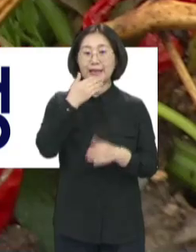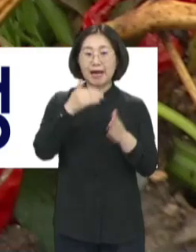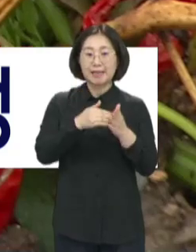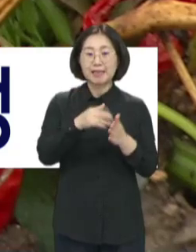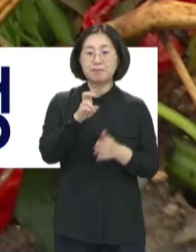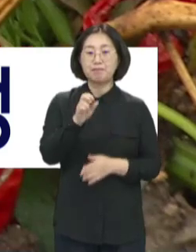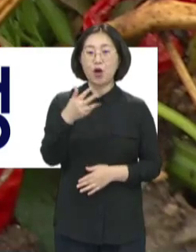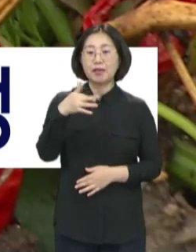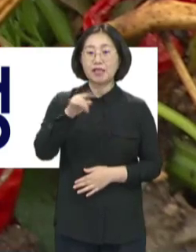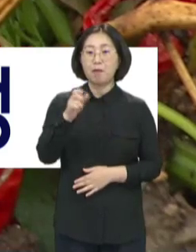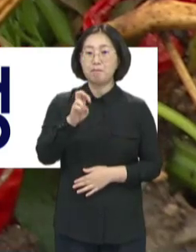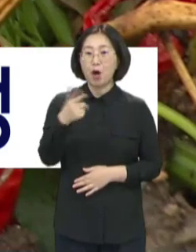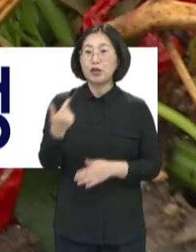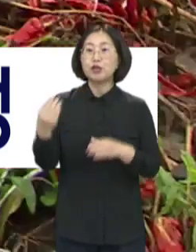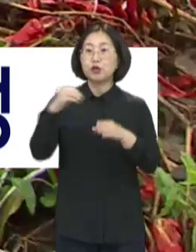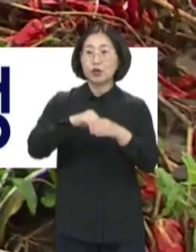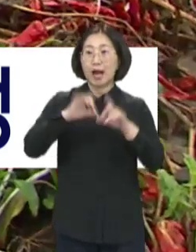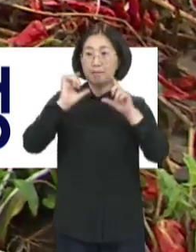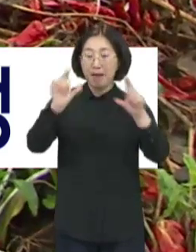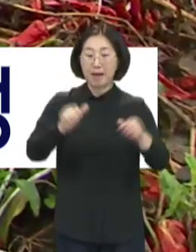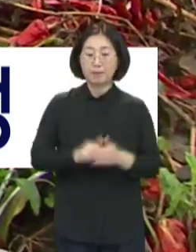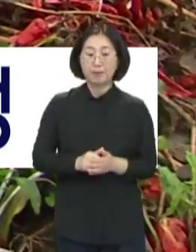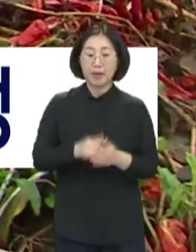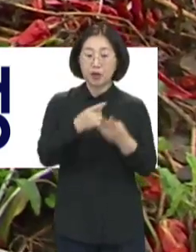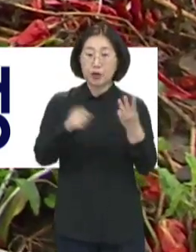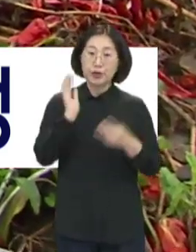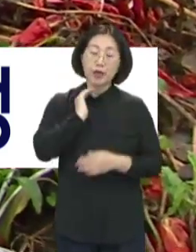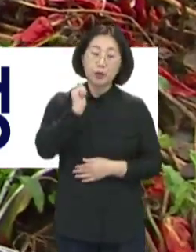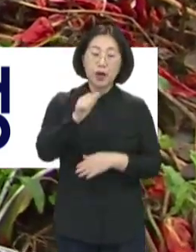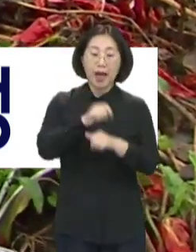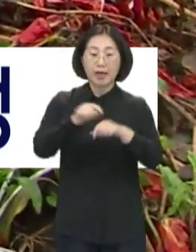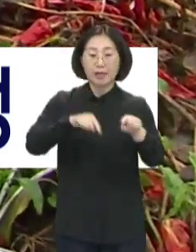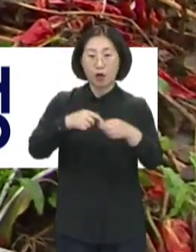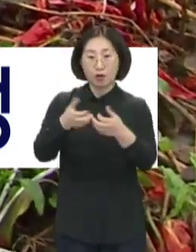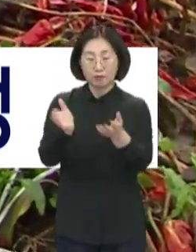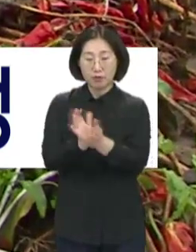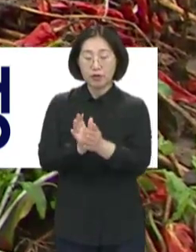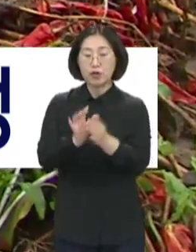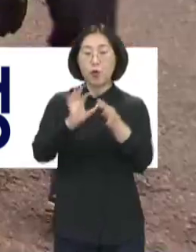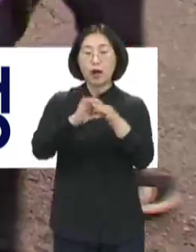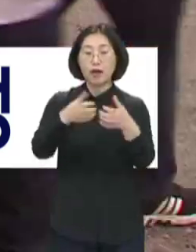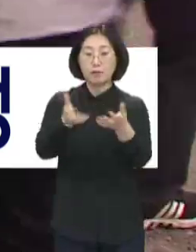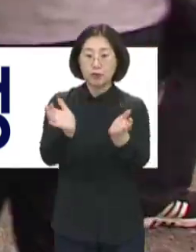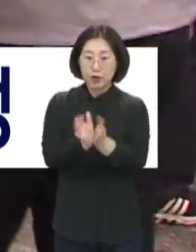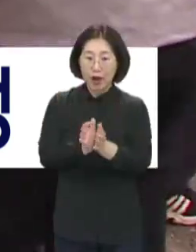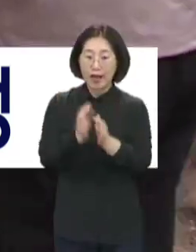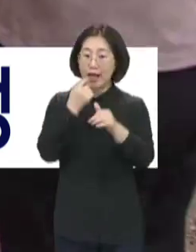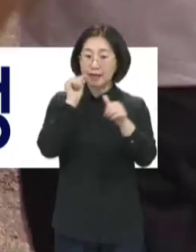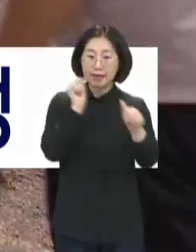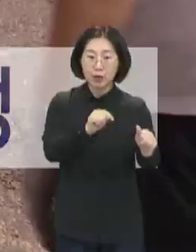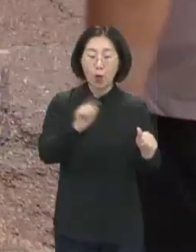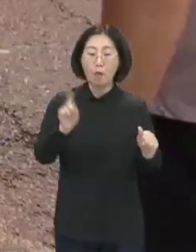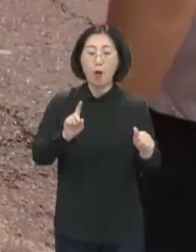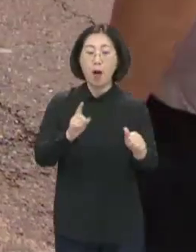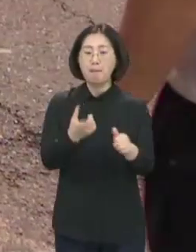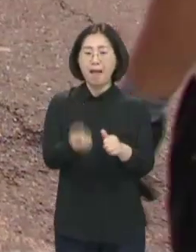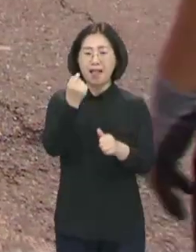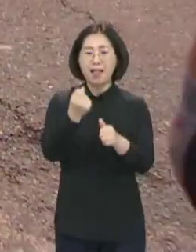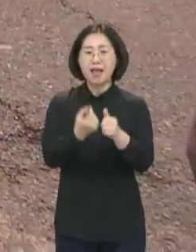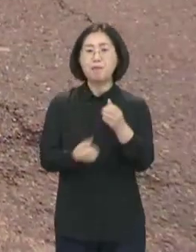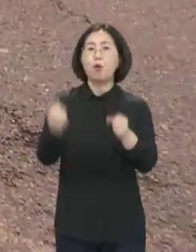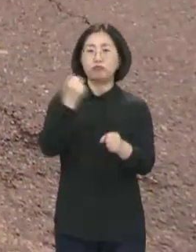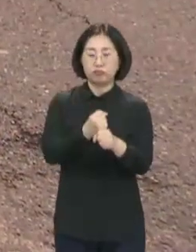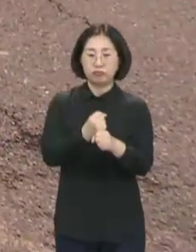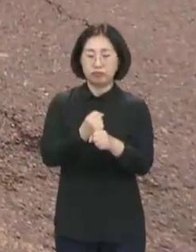일대를 추가했습니다. 윤석열 대통령은 행정안전부 등 관계부처에 피해 지역의 시설 복구 사업을 속도감 있게